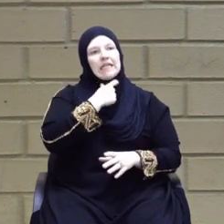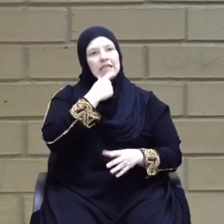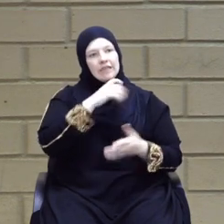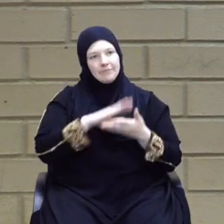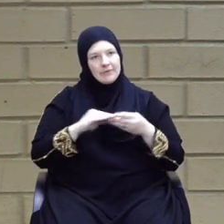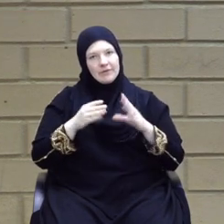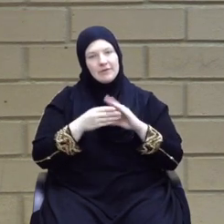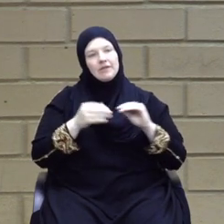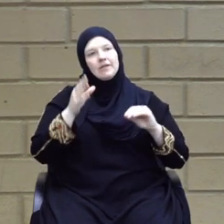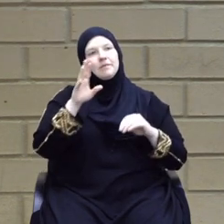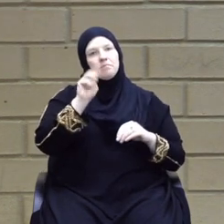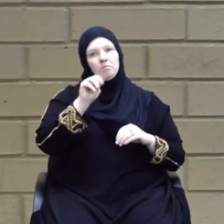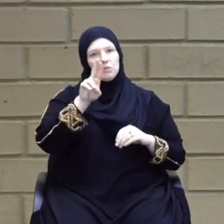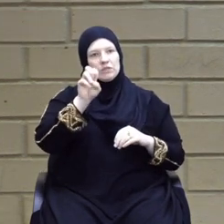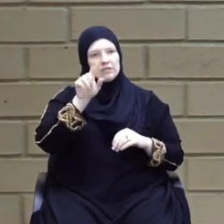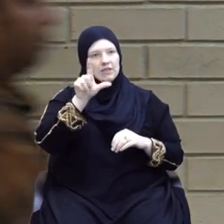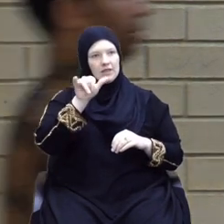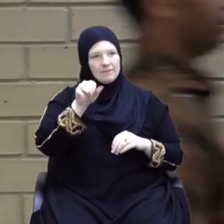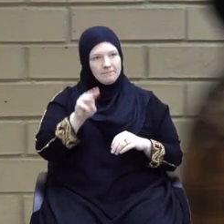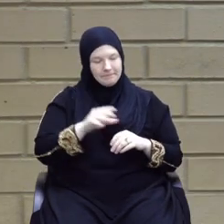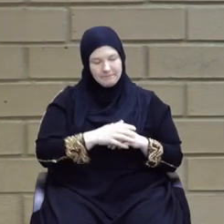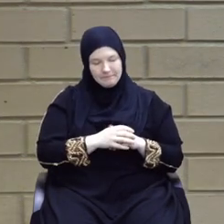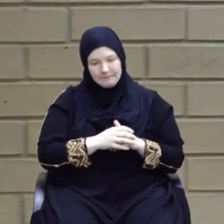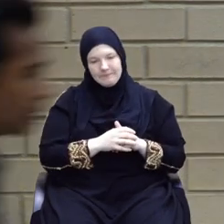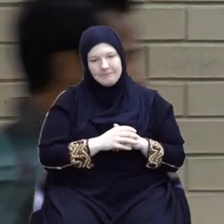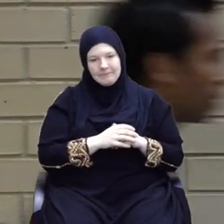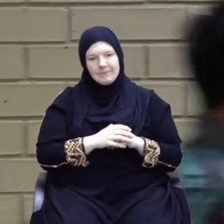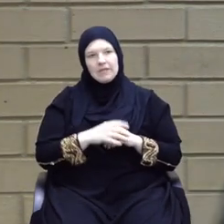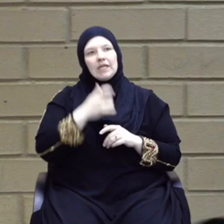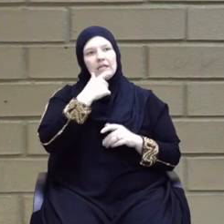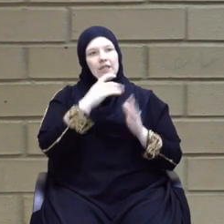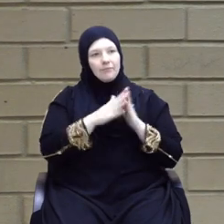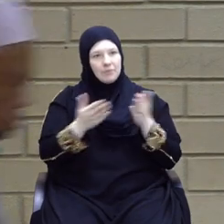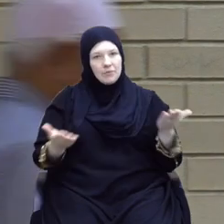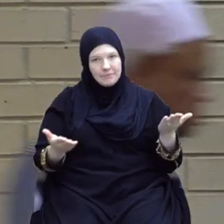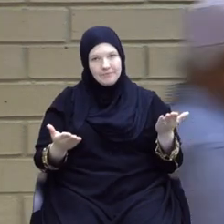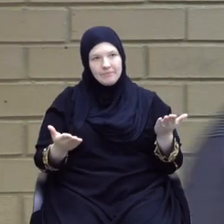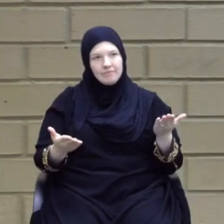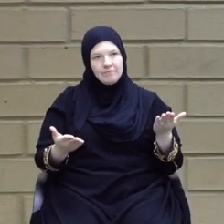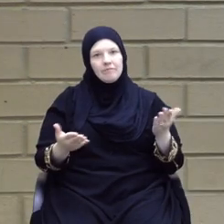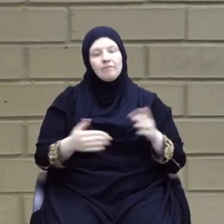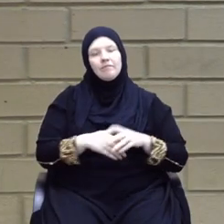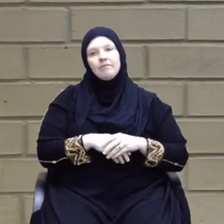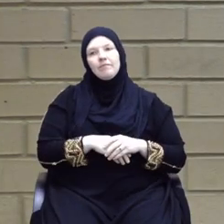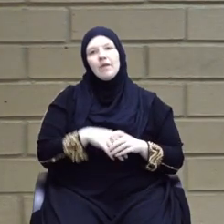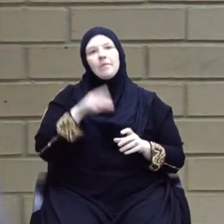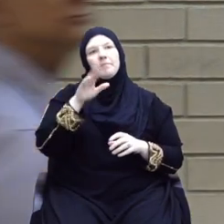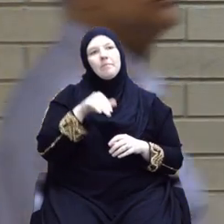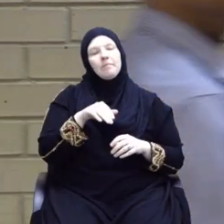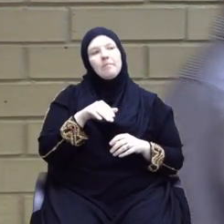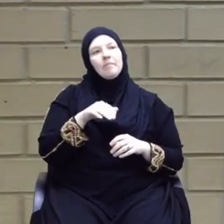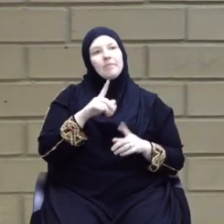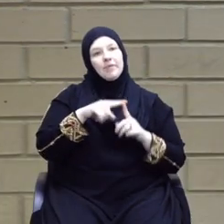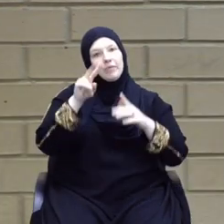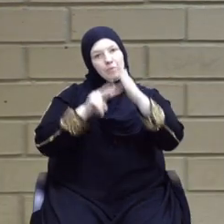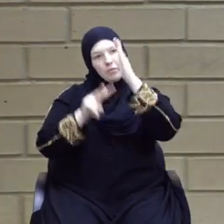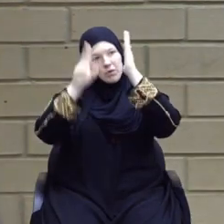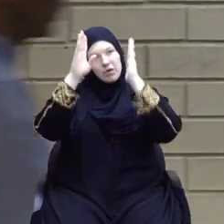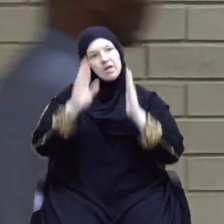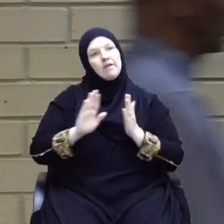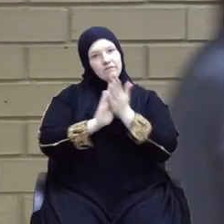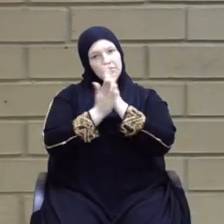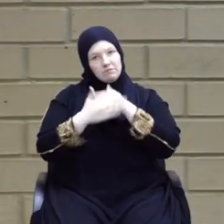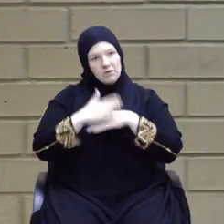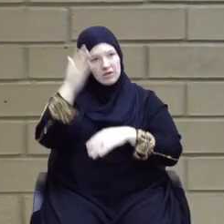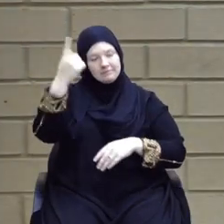by way of Abu Huraira, may Allah be pleased with him, that the Prophet sallallahu alayhi wa